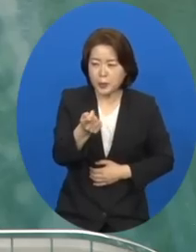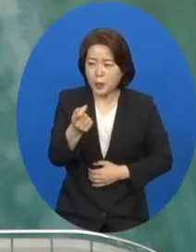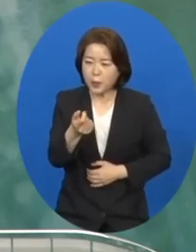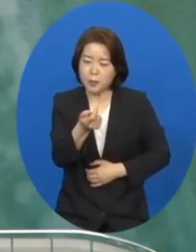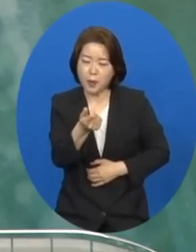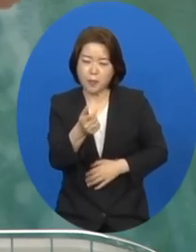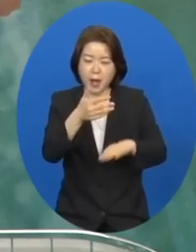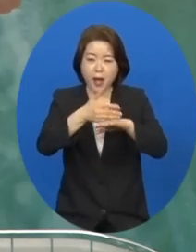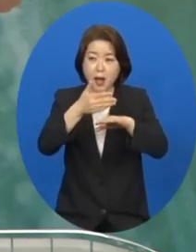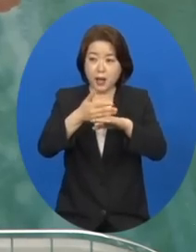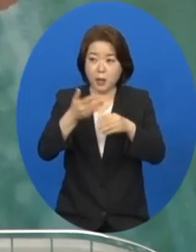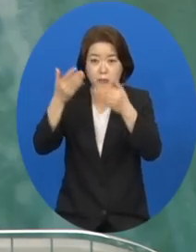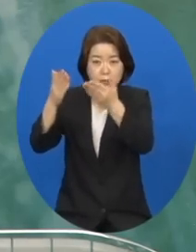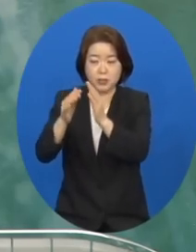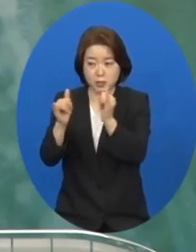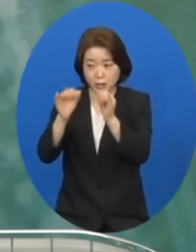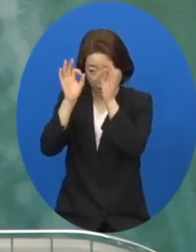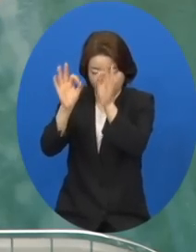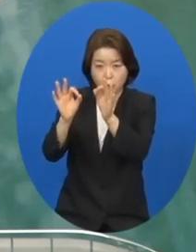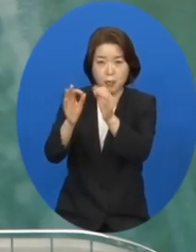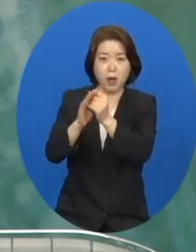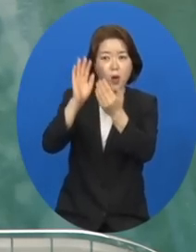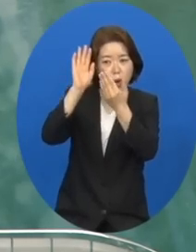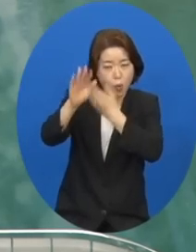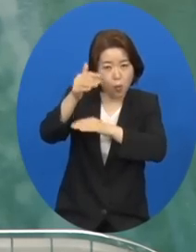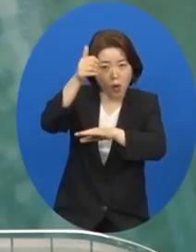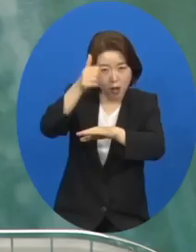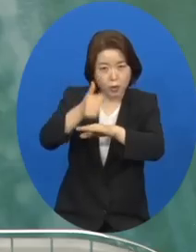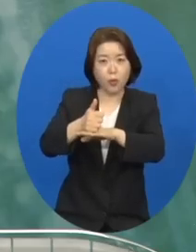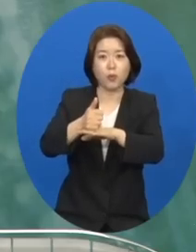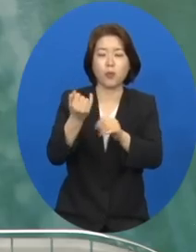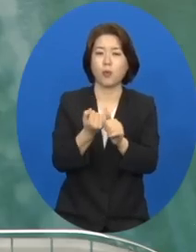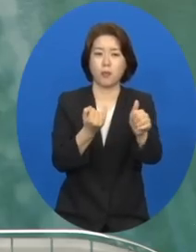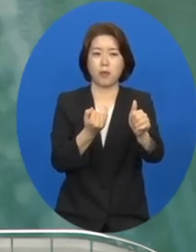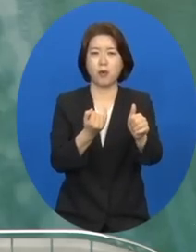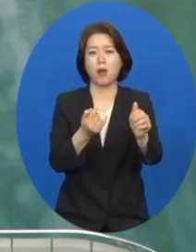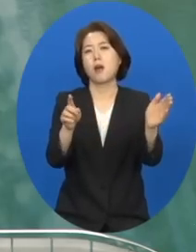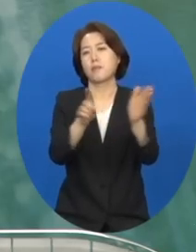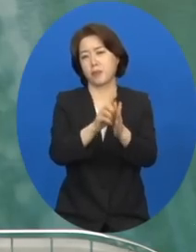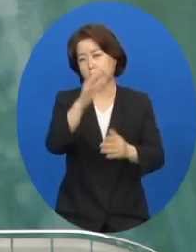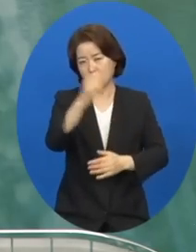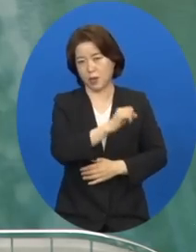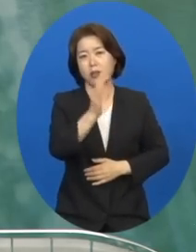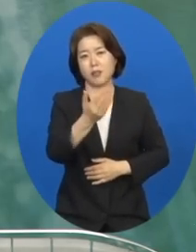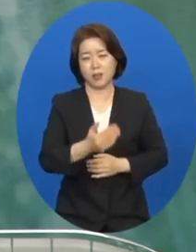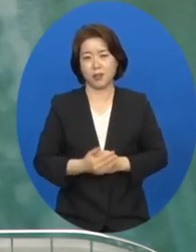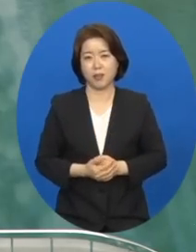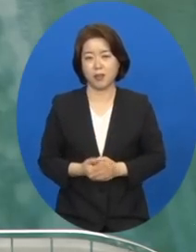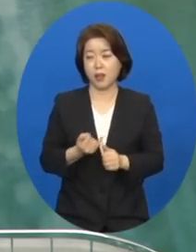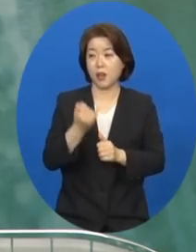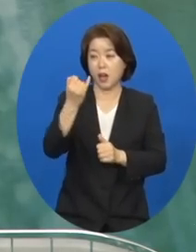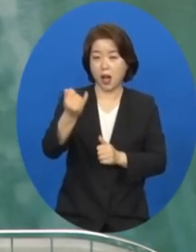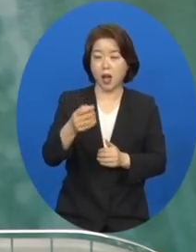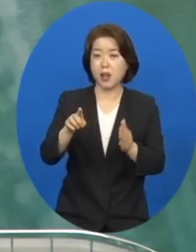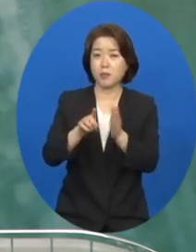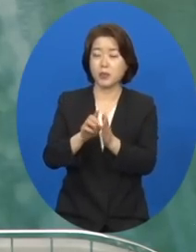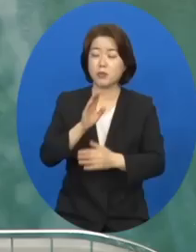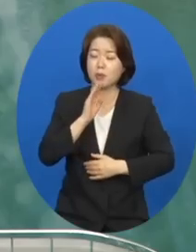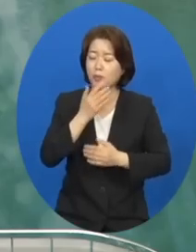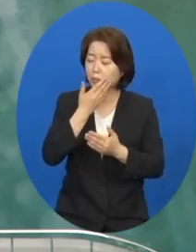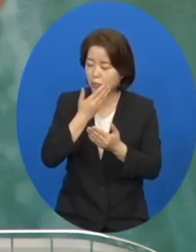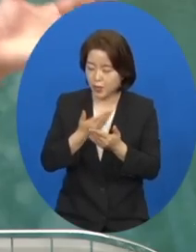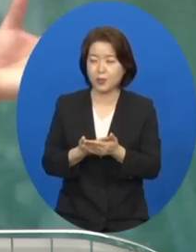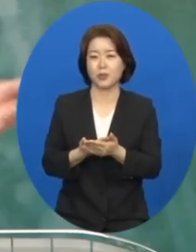감사한 사람들 보면요 나 적인 결국 배우자도 오더라구요 그 아내의 믿음 너무나 귀하다